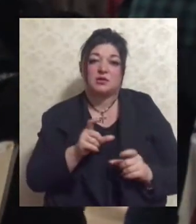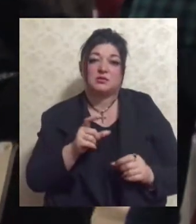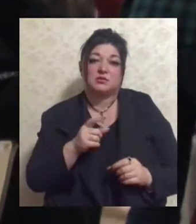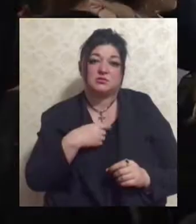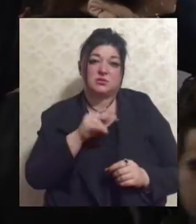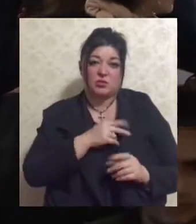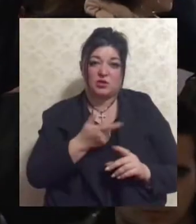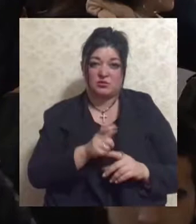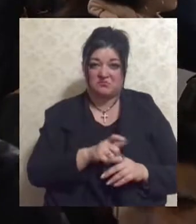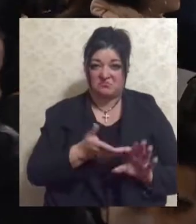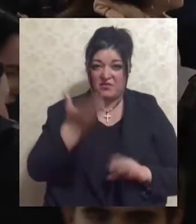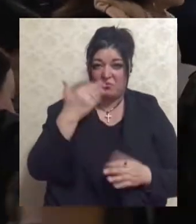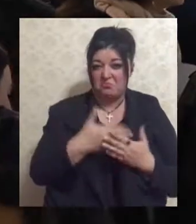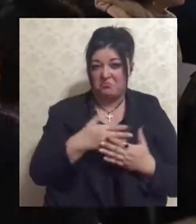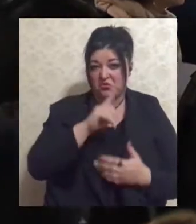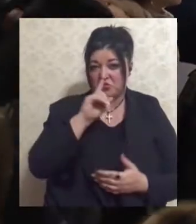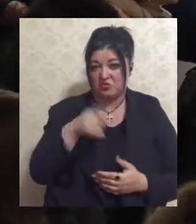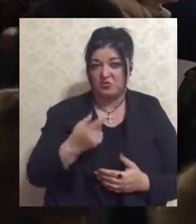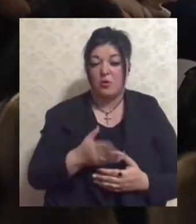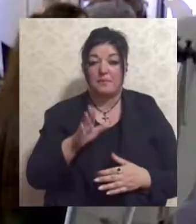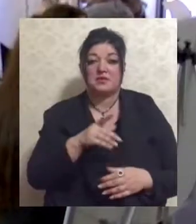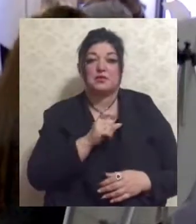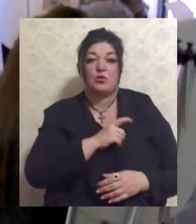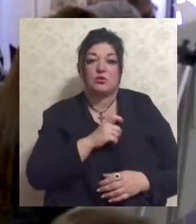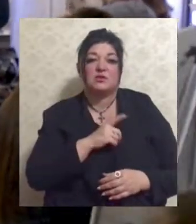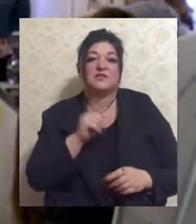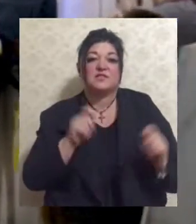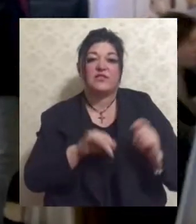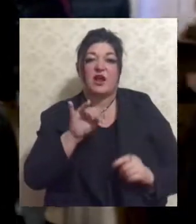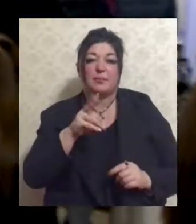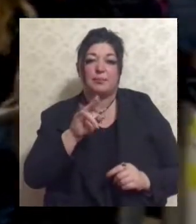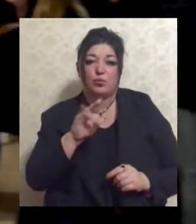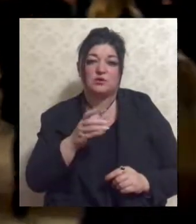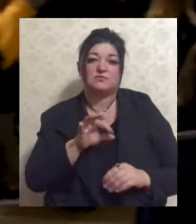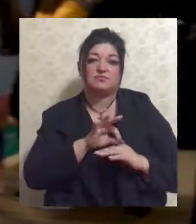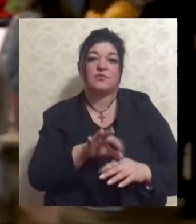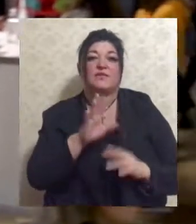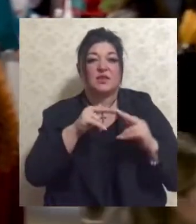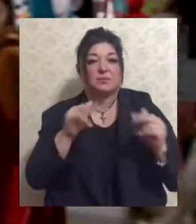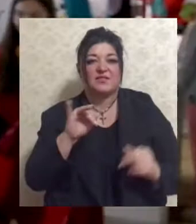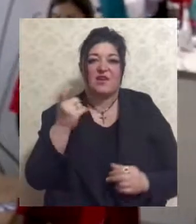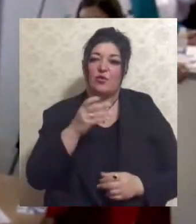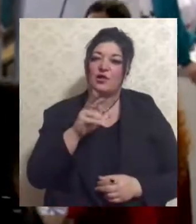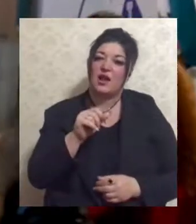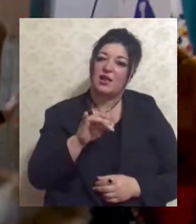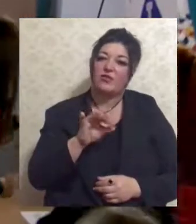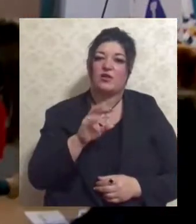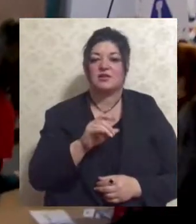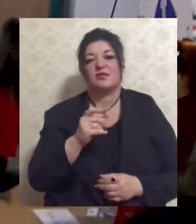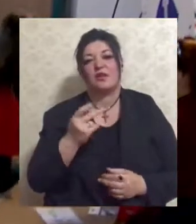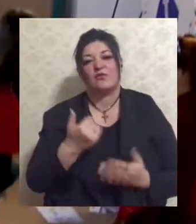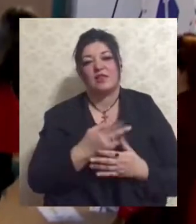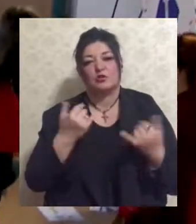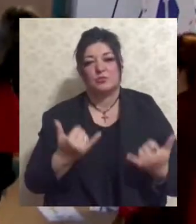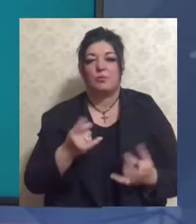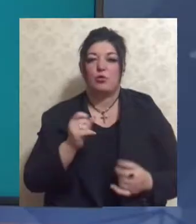давно, практически год. Після Одеси фестиваль «Імпульс» відбудеться у Дніпрі та Харкові. Олена Халілова, Олександр Хан. Новини на Суспільному.